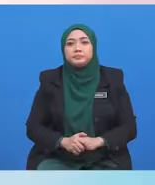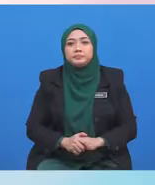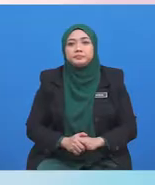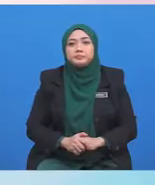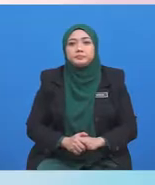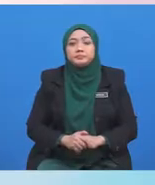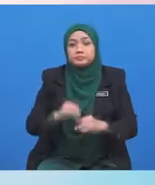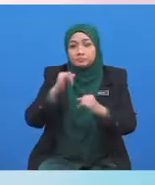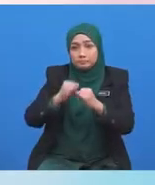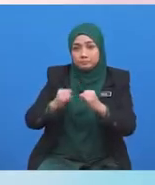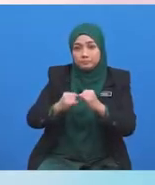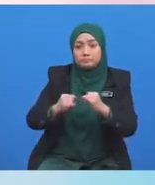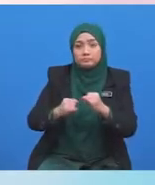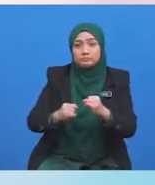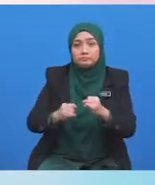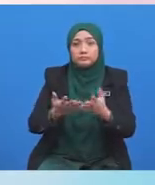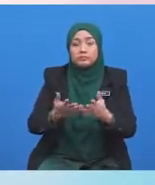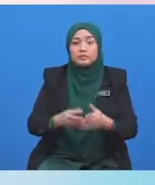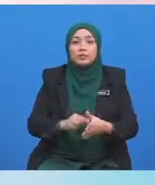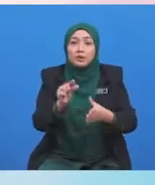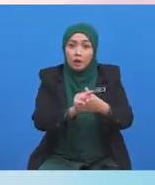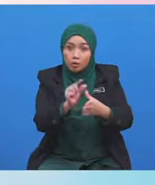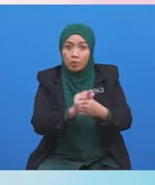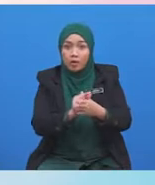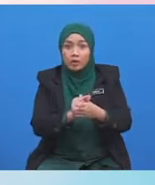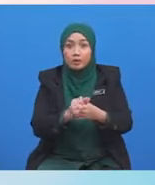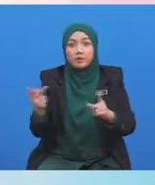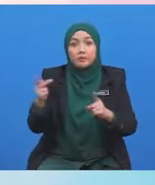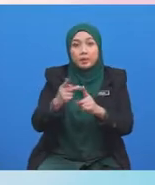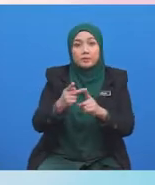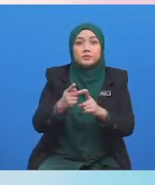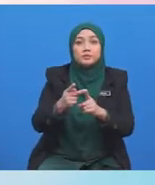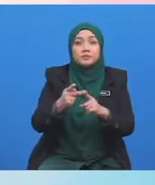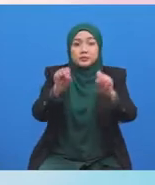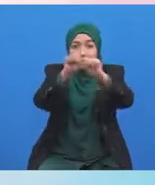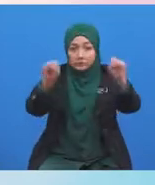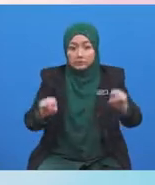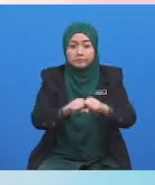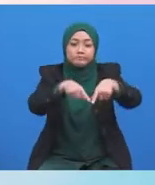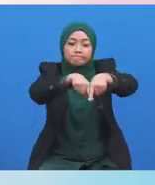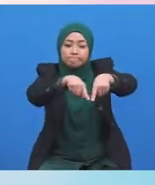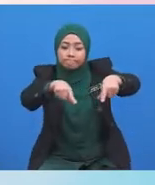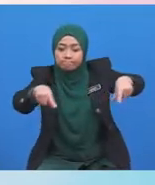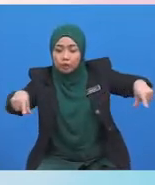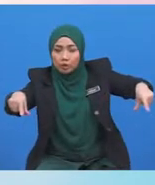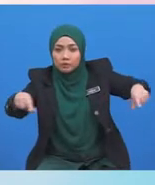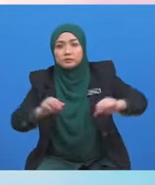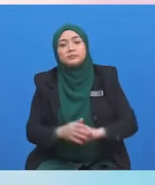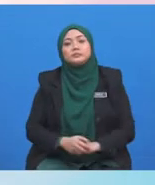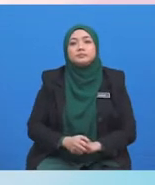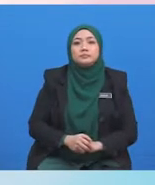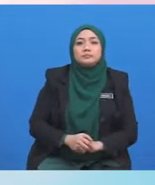gangguan ke atas sistem perparitan. Kejadian aliran lumpur akan